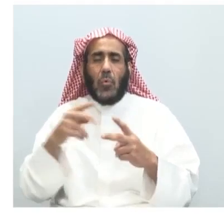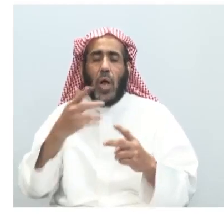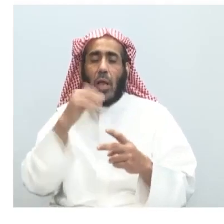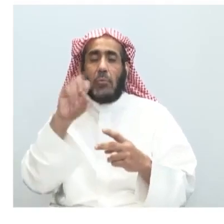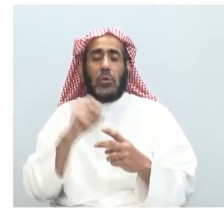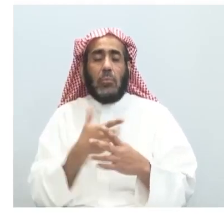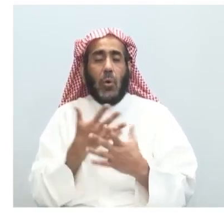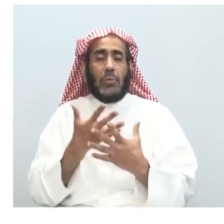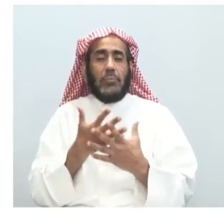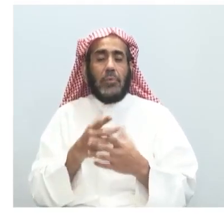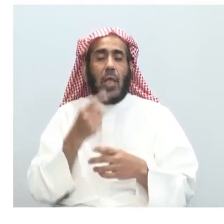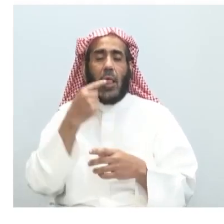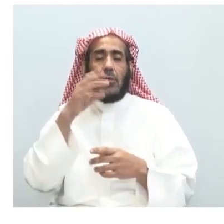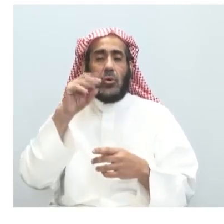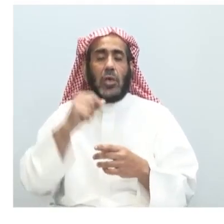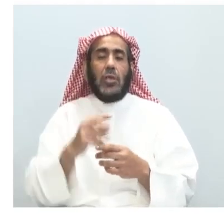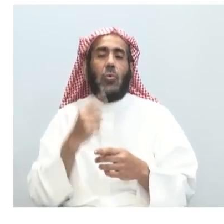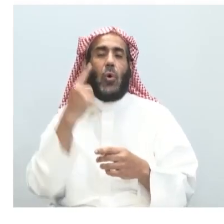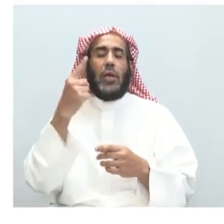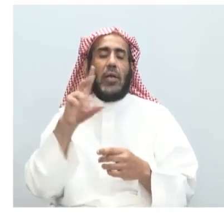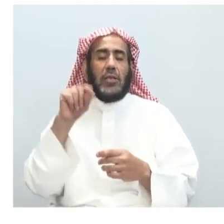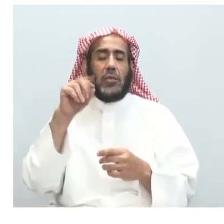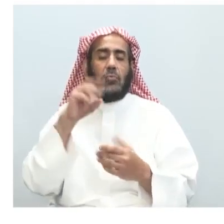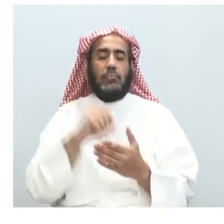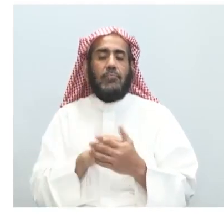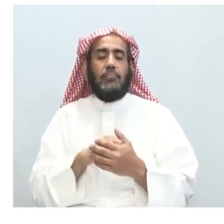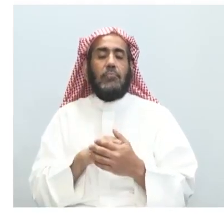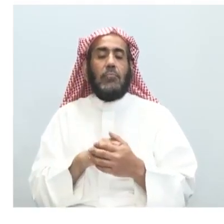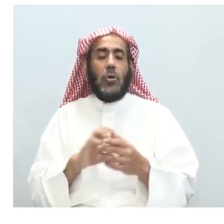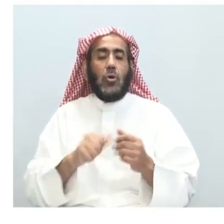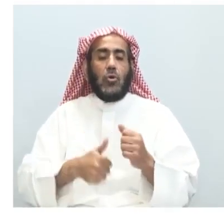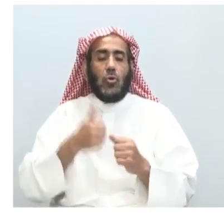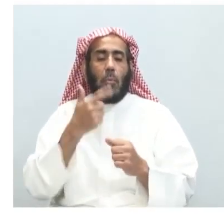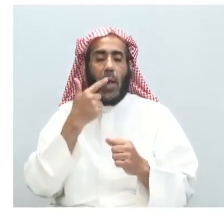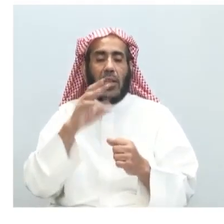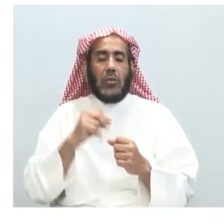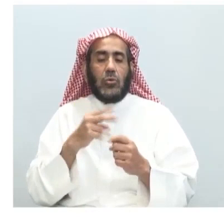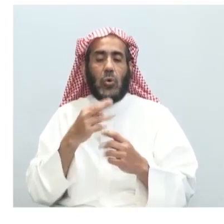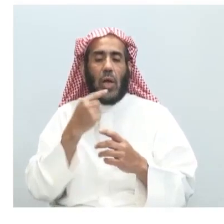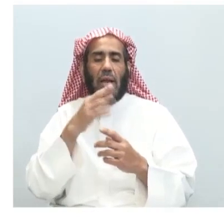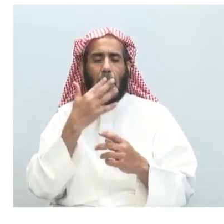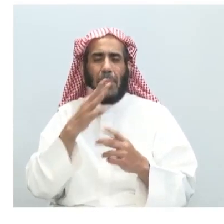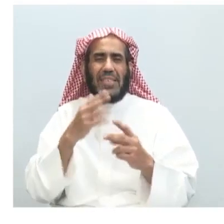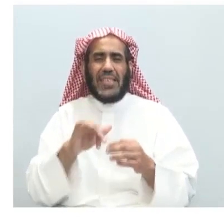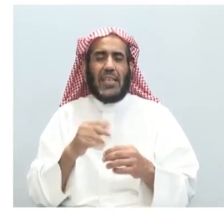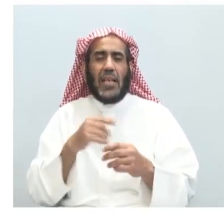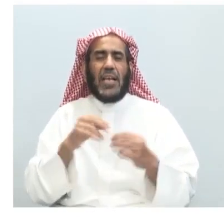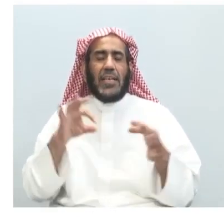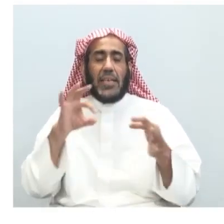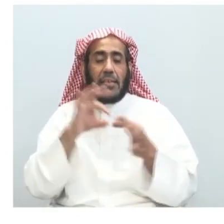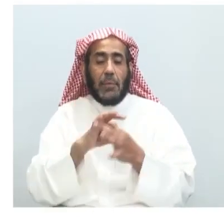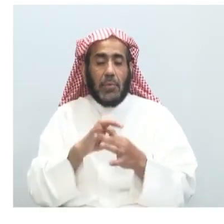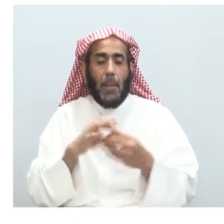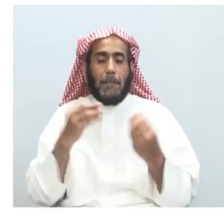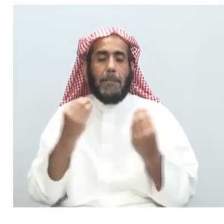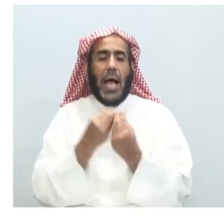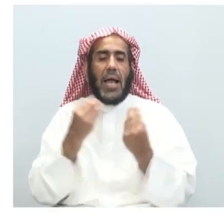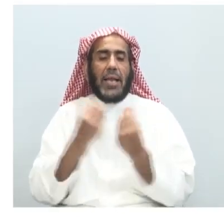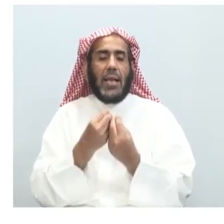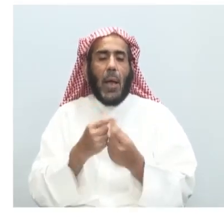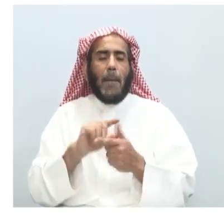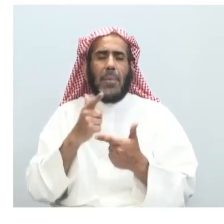الكربوهيدرات السكريات الاحاديه احسنتم يمكن لسكرين بسيطين ان يرتبطا معا